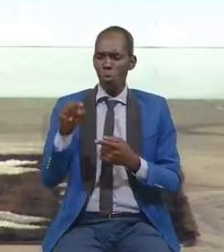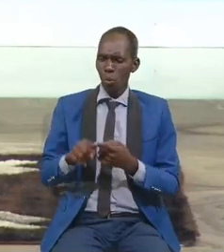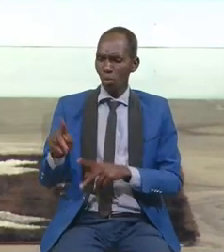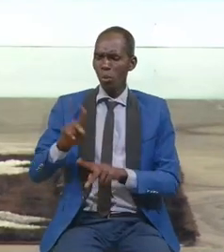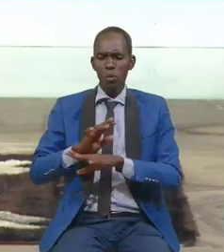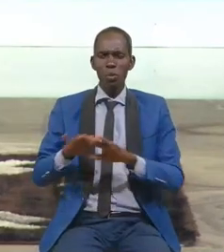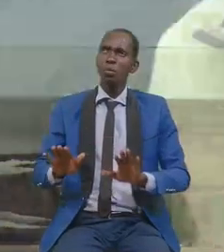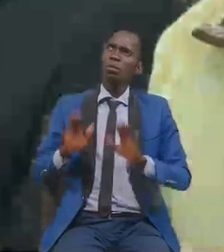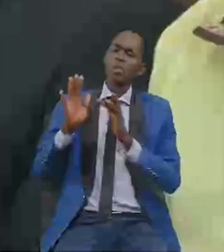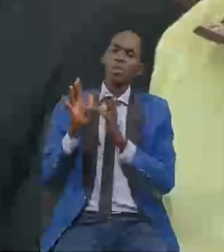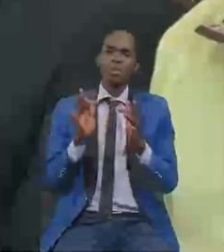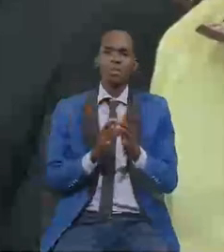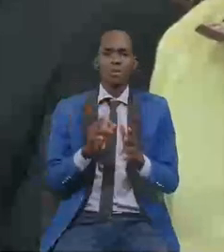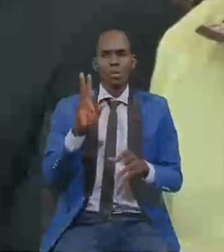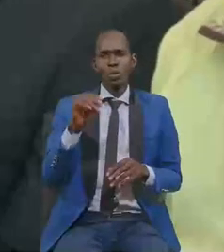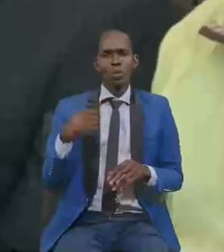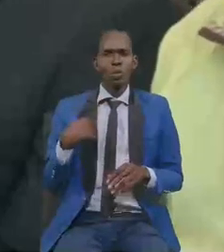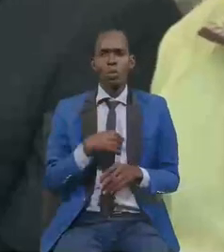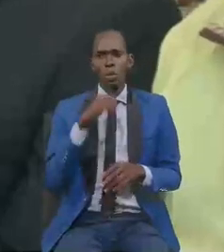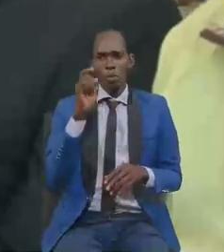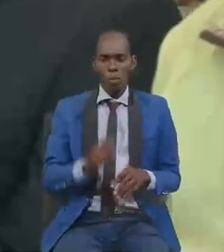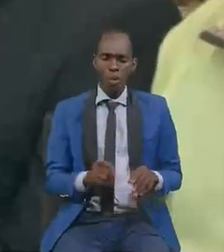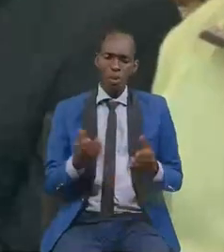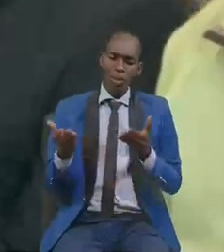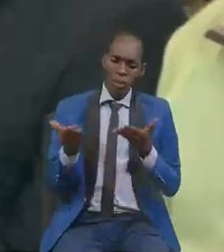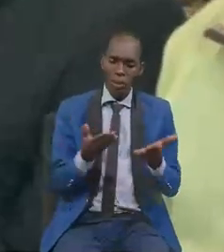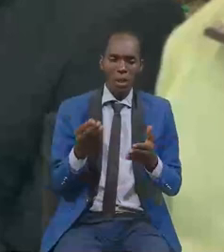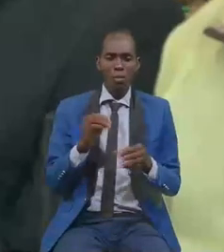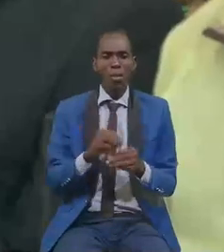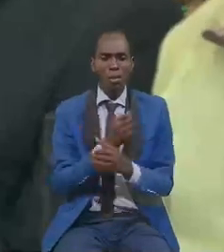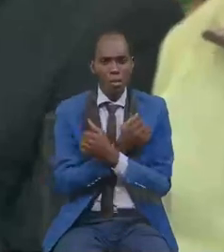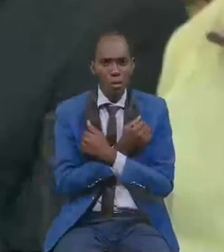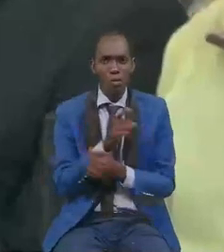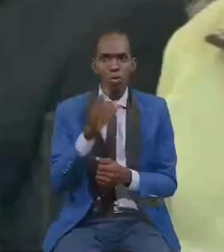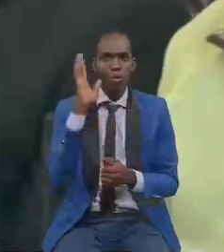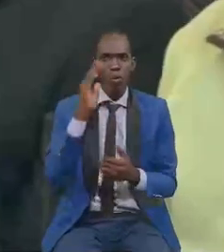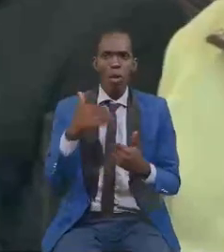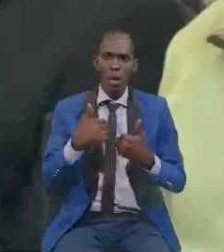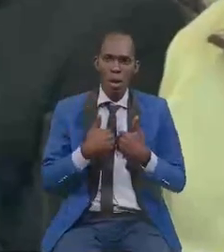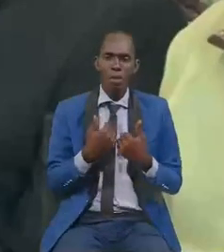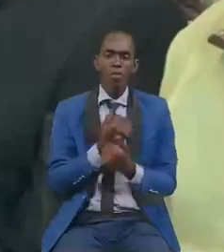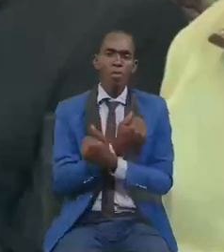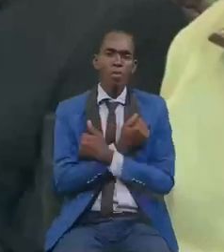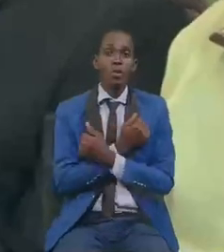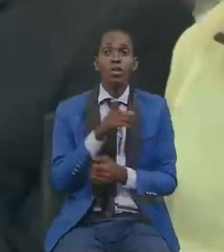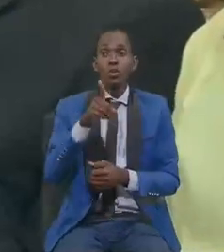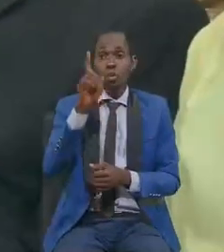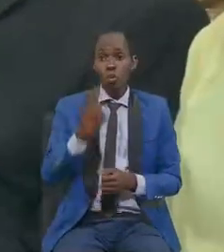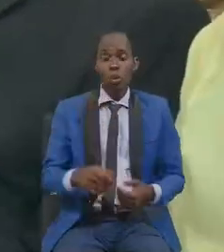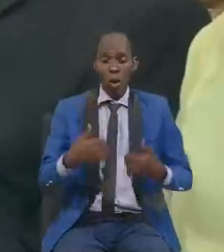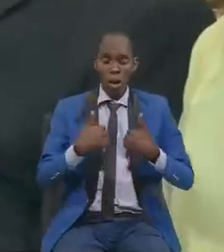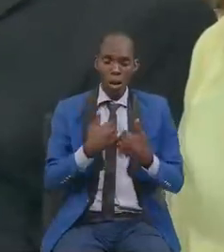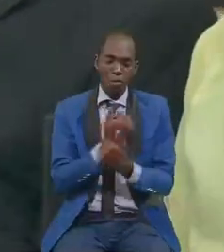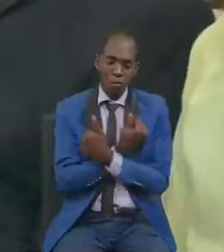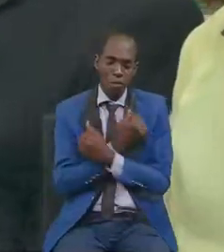Jésus? Nous devons avoir l'amour. Nous devons avoir l'amour. Vous aurez l'amour au nom de Jésus.